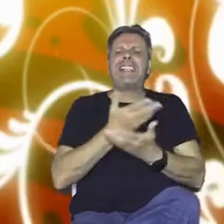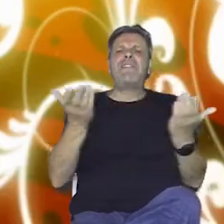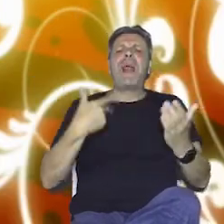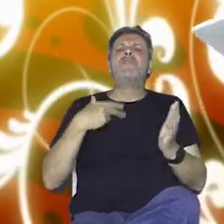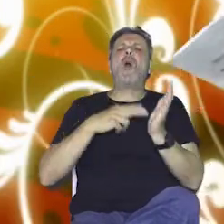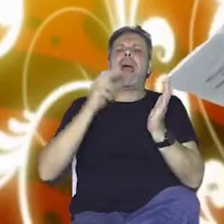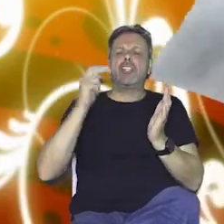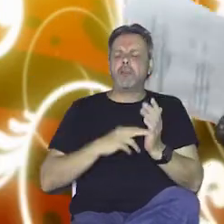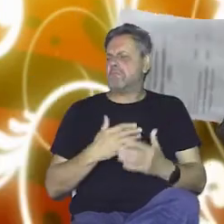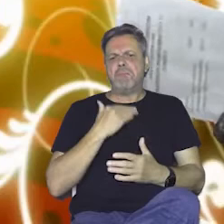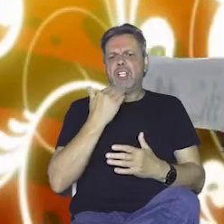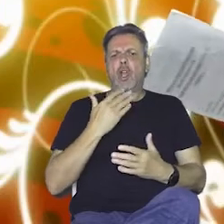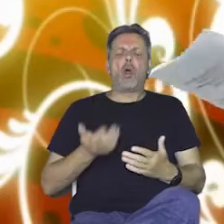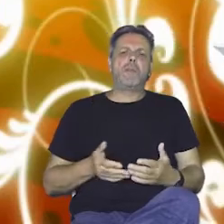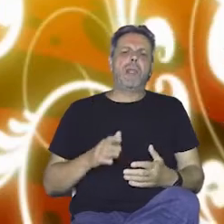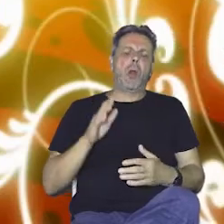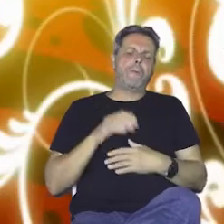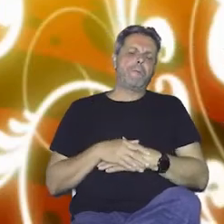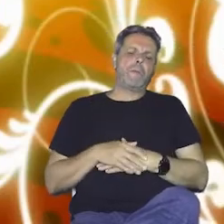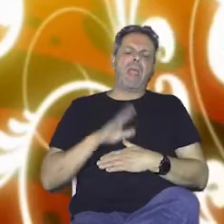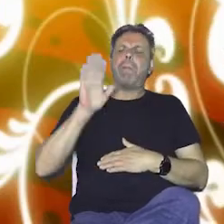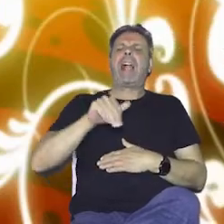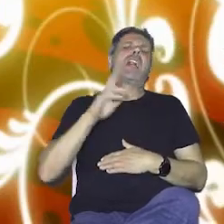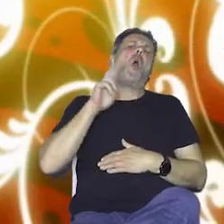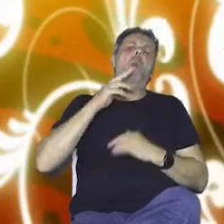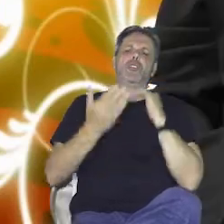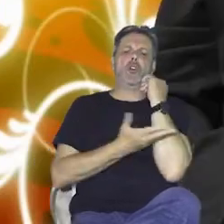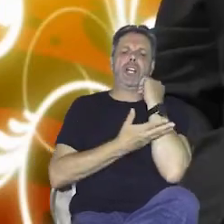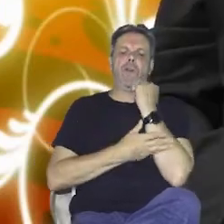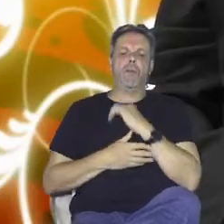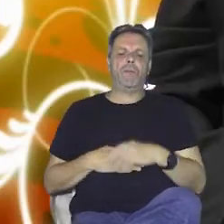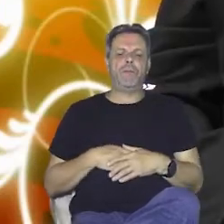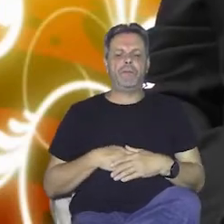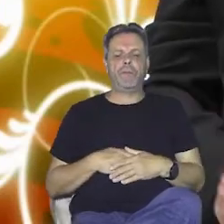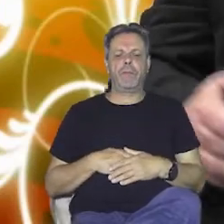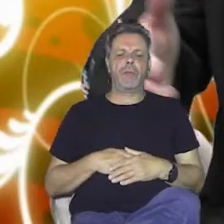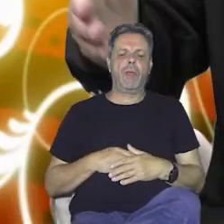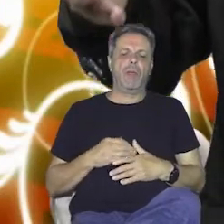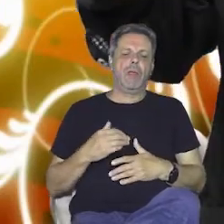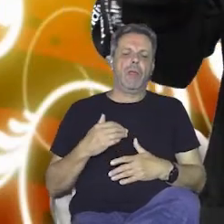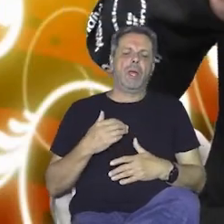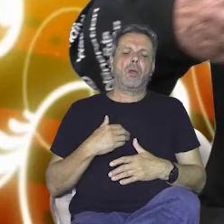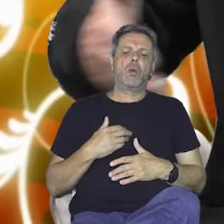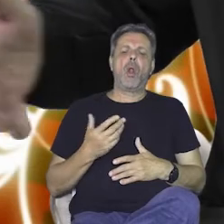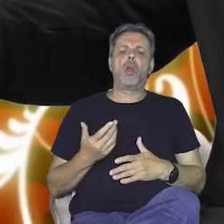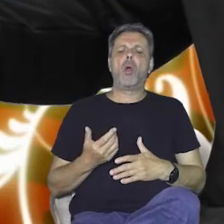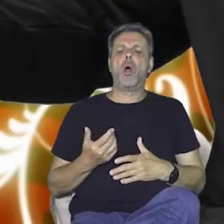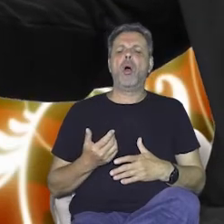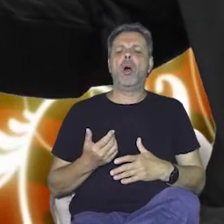način, šta god to bilo, i obično drvo. Naravno. Da. A Churchill je koliko nas slikama svojim ono jezerce